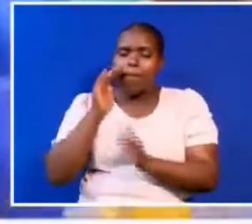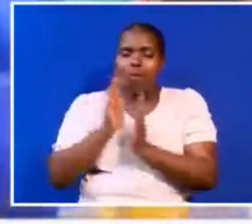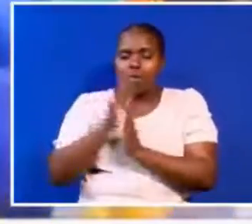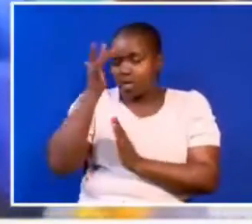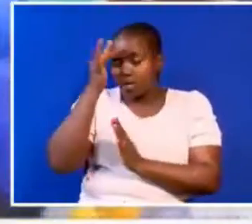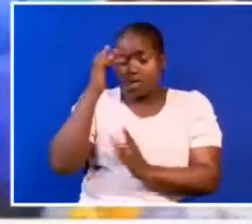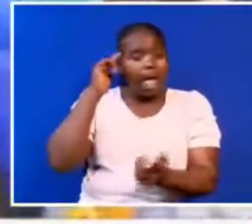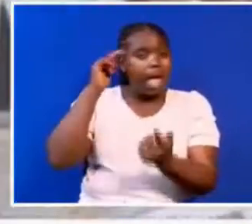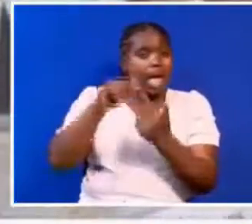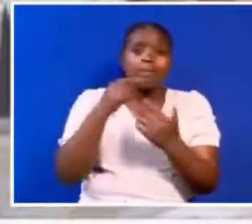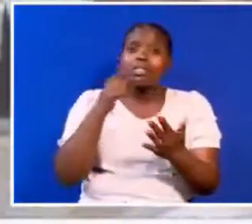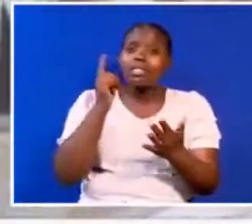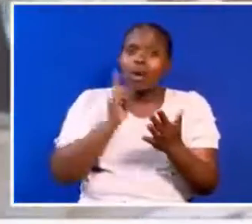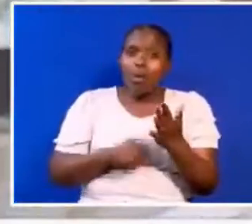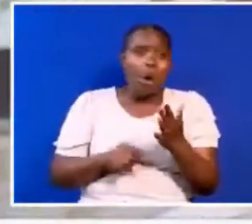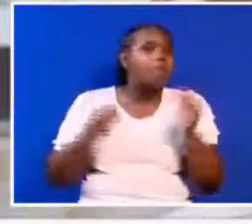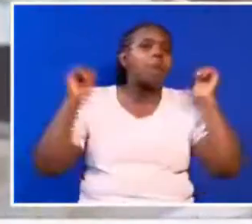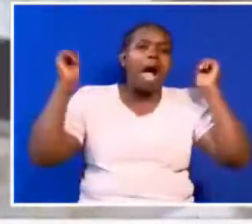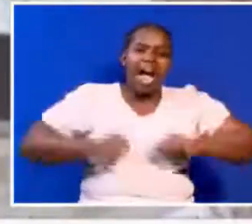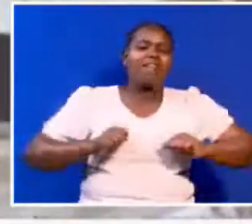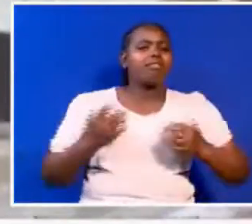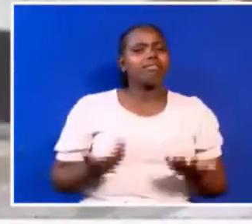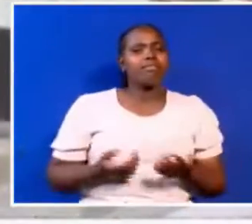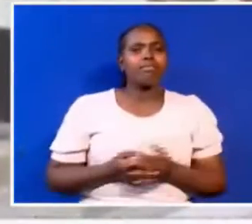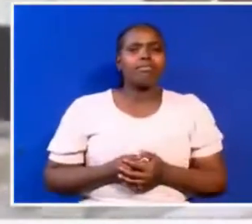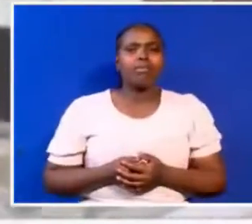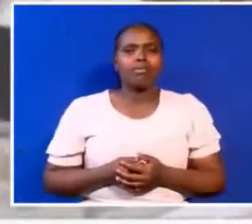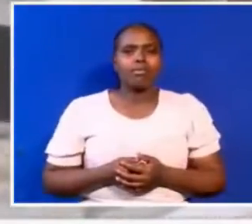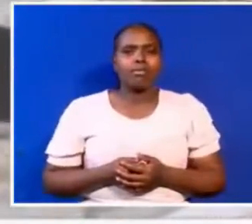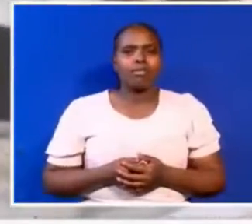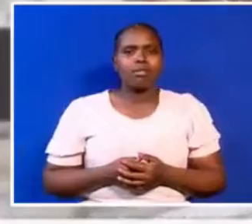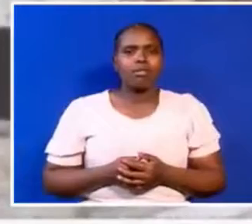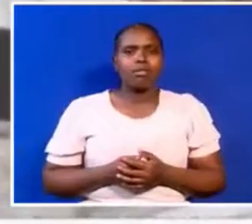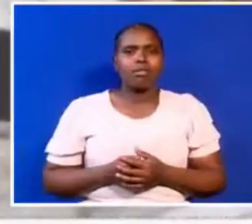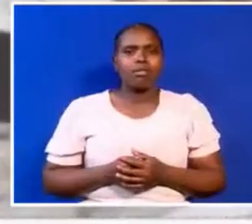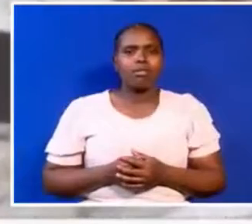kauli mbiu ikiwa ni inawezekana. Azimio!